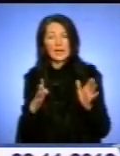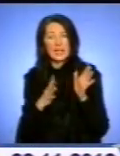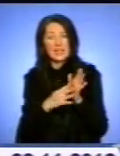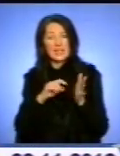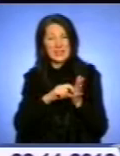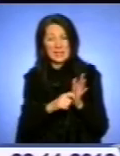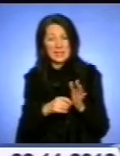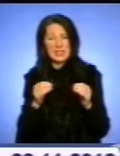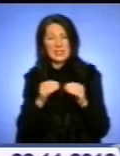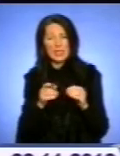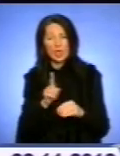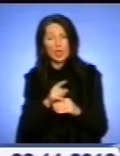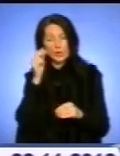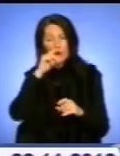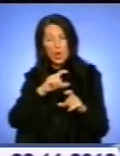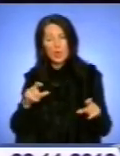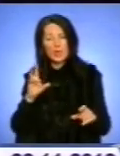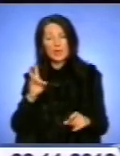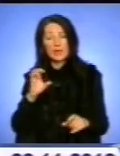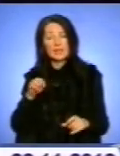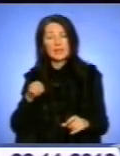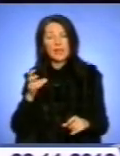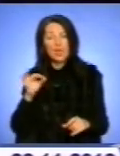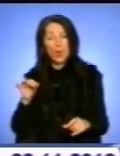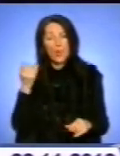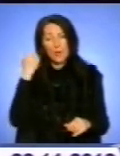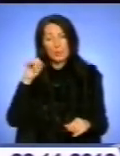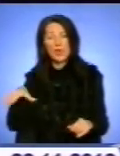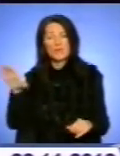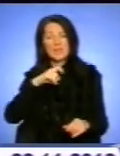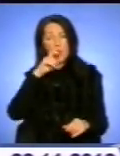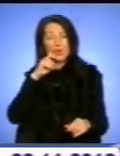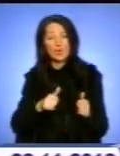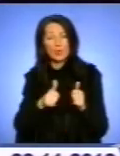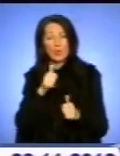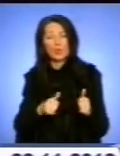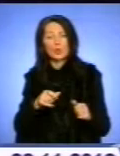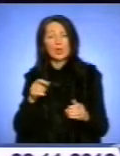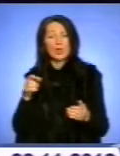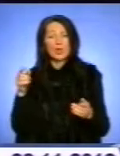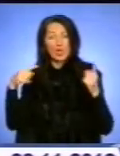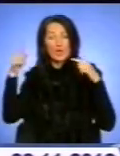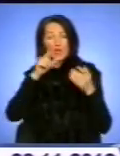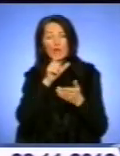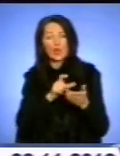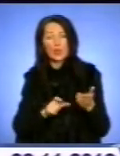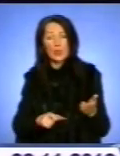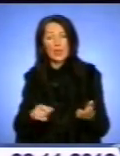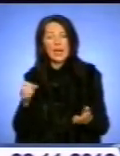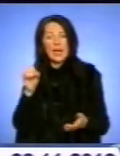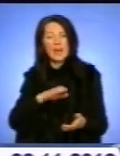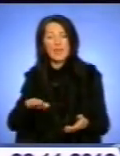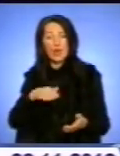Дев'ятикласниця 10-ї тернопільської школи Наталя Станько перемогла у всеукраїнському конкурсі творчих робіт «Європа навколо нас»,